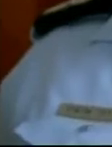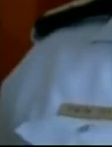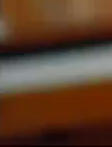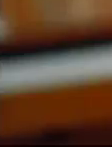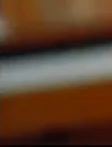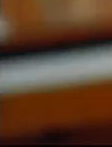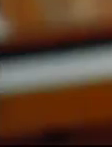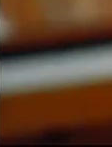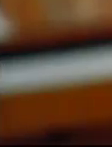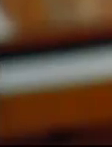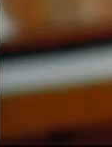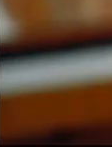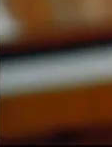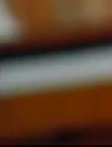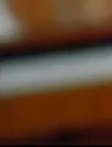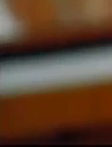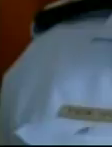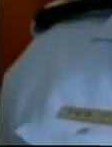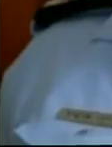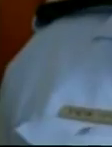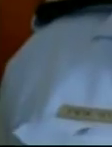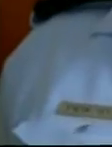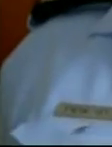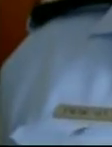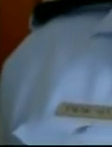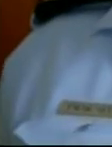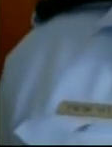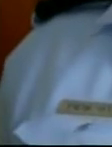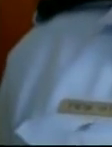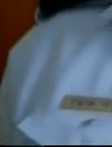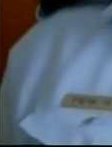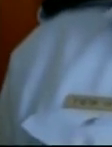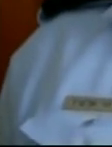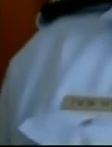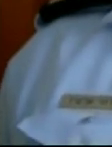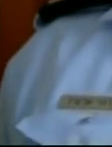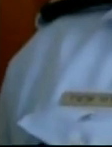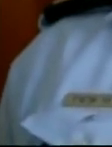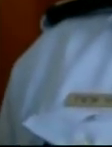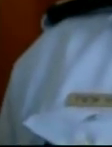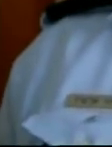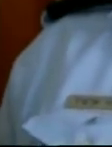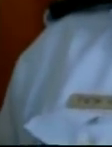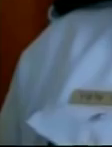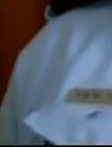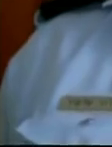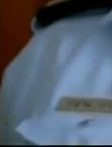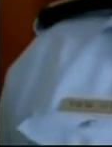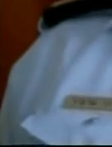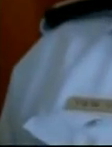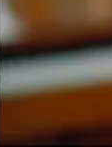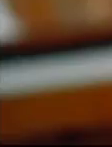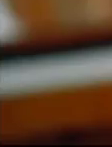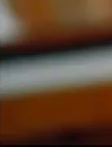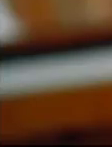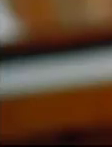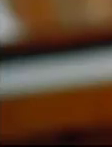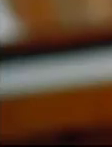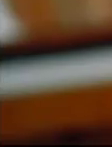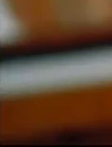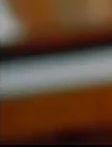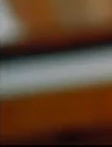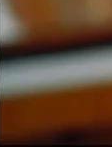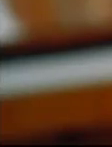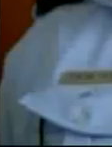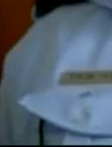של המשטרה, ומסתובב סביב שכניו, ואנחנו יודעים לומר שזה גורמים שהם... זה מקצועם, לצורך העניין. ויודעים